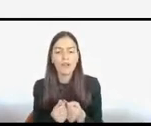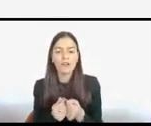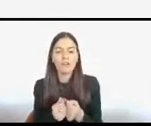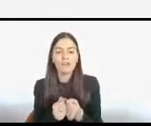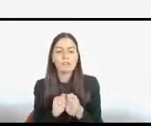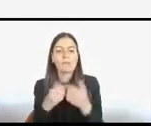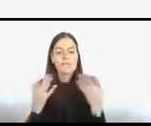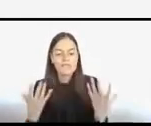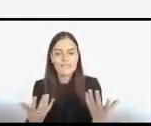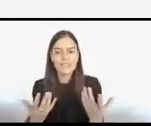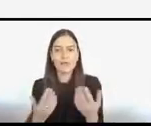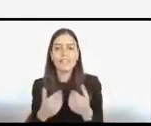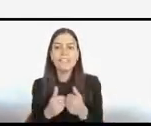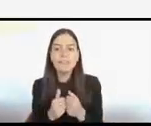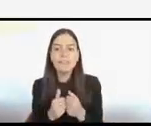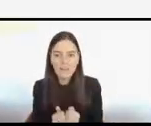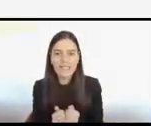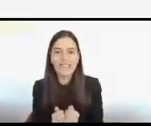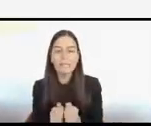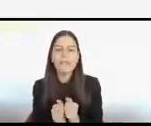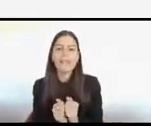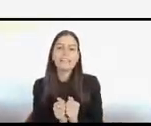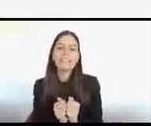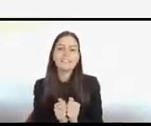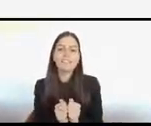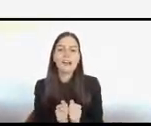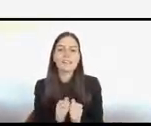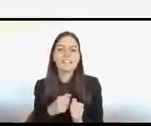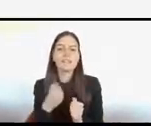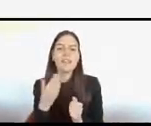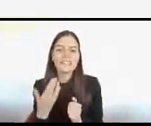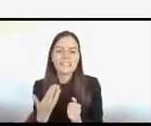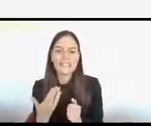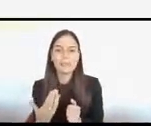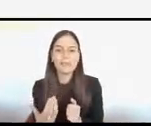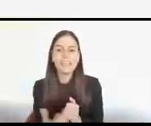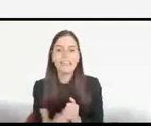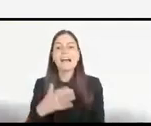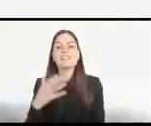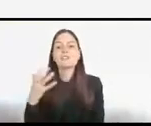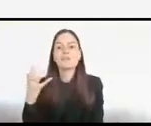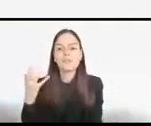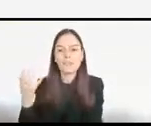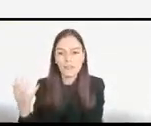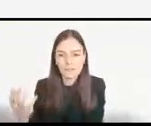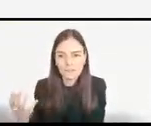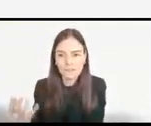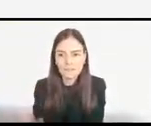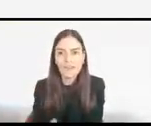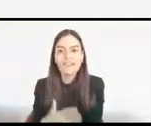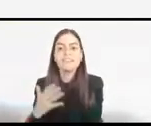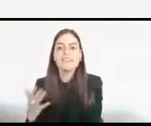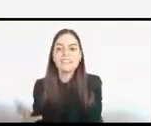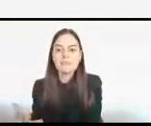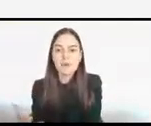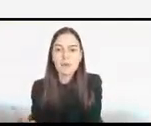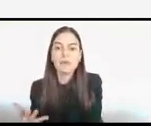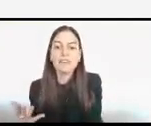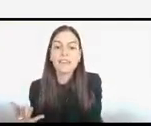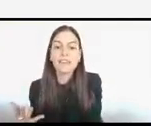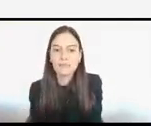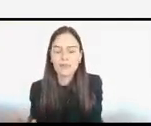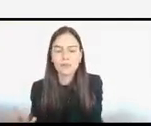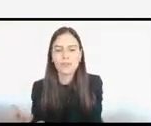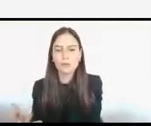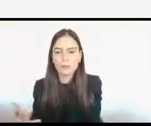gestion spécialisée dans l'immobilier, qui va, cette SCPI, acheter des